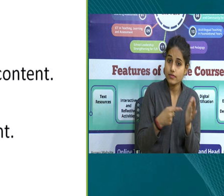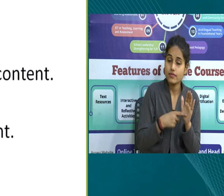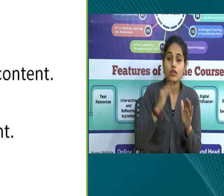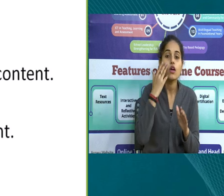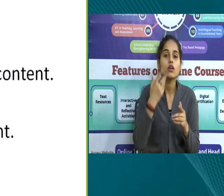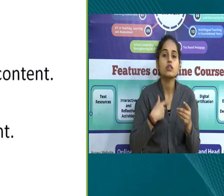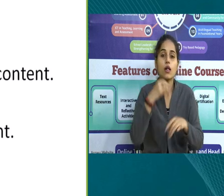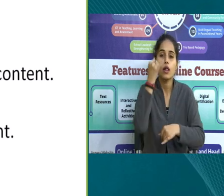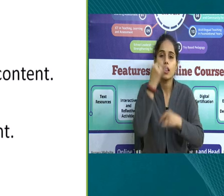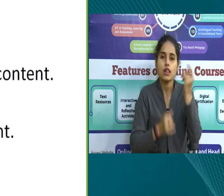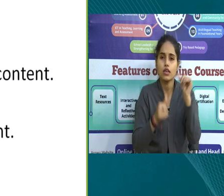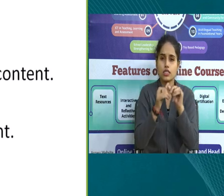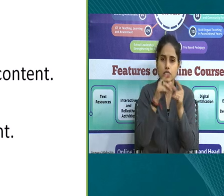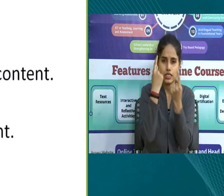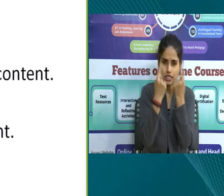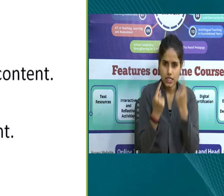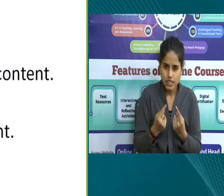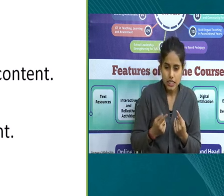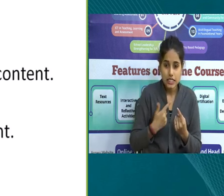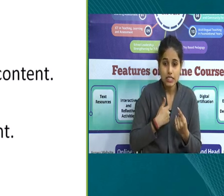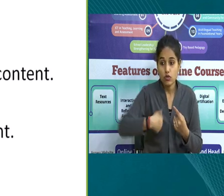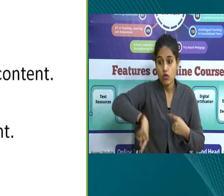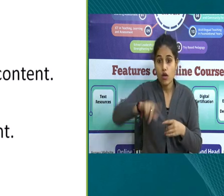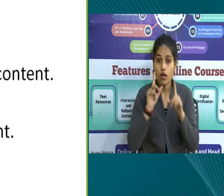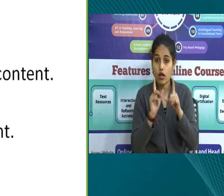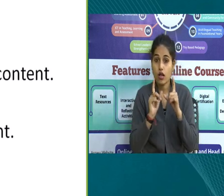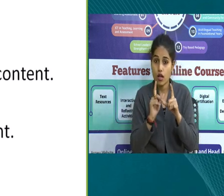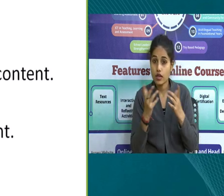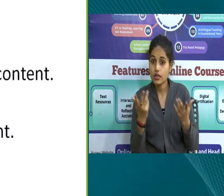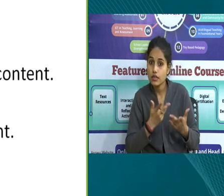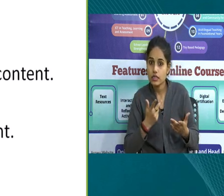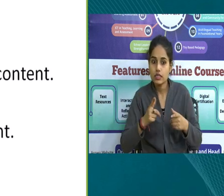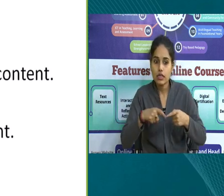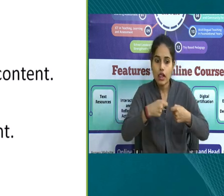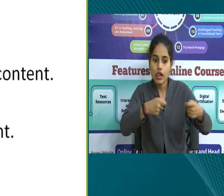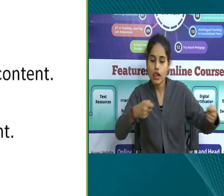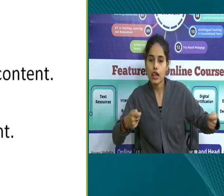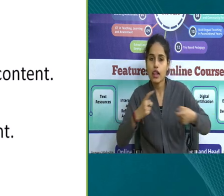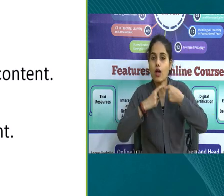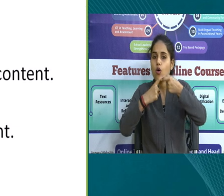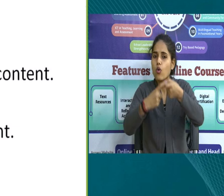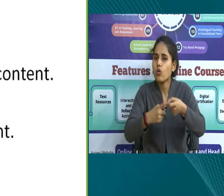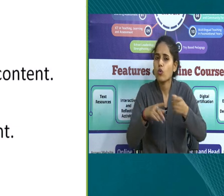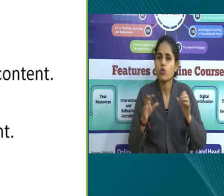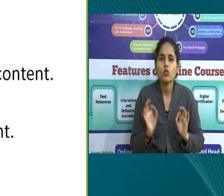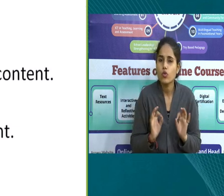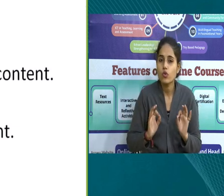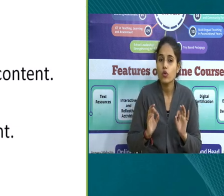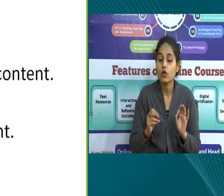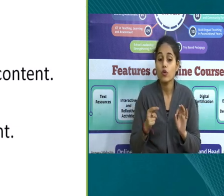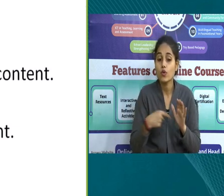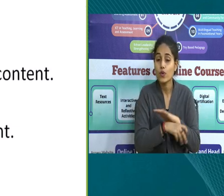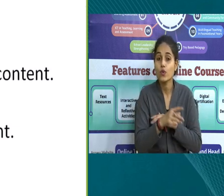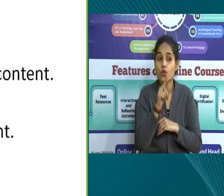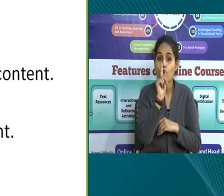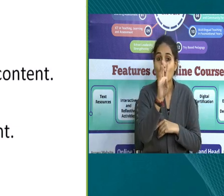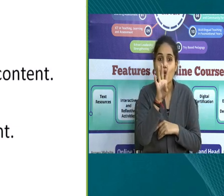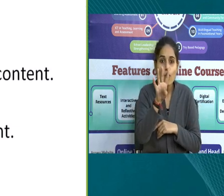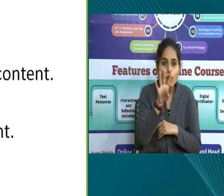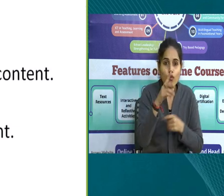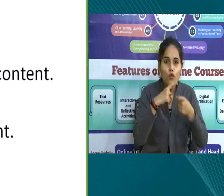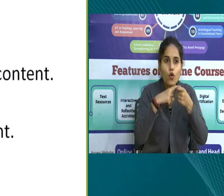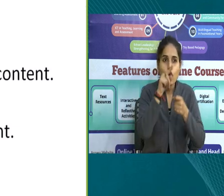हम एवैलुएशन करते हैं तो हमें थोड़ा सा ध्यान रखना होगा कि हम लॉंग कोशिंस देने के बजाए उनको मल्टिपल चॉइस कोशिंस दे